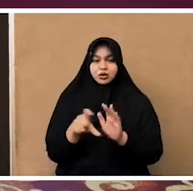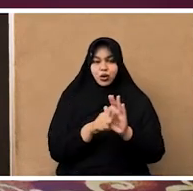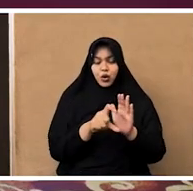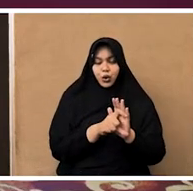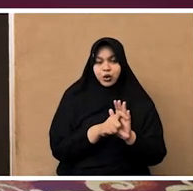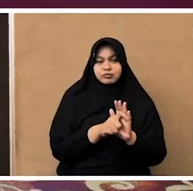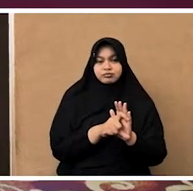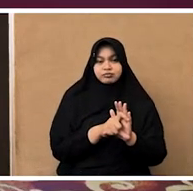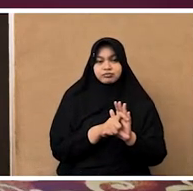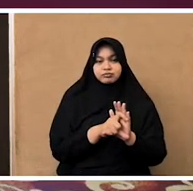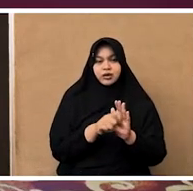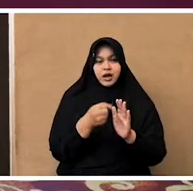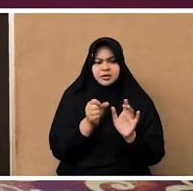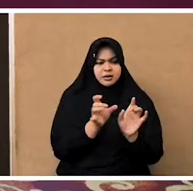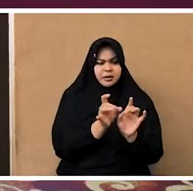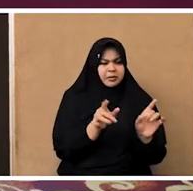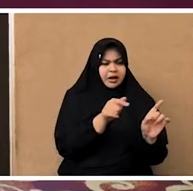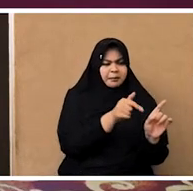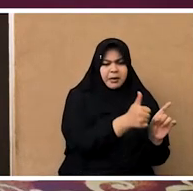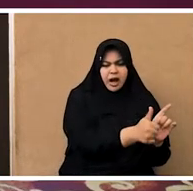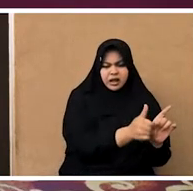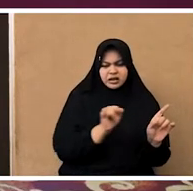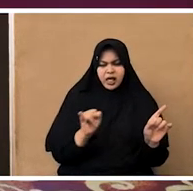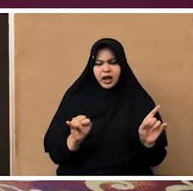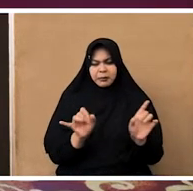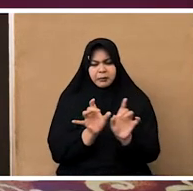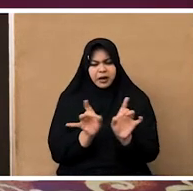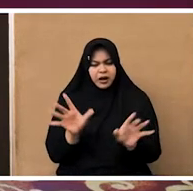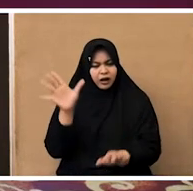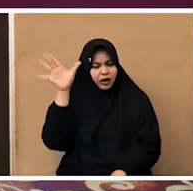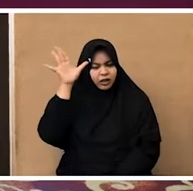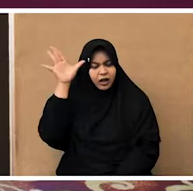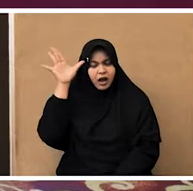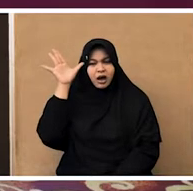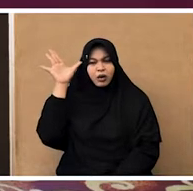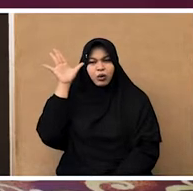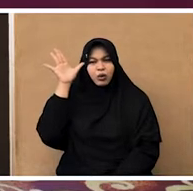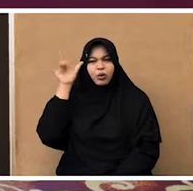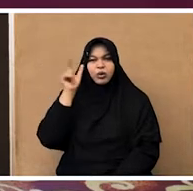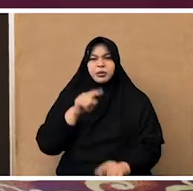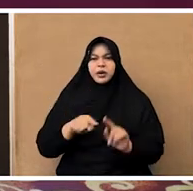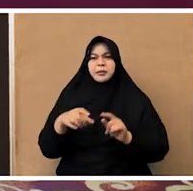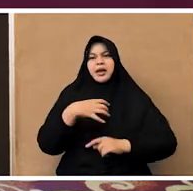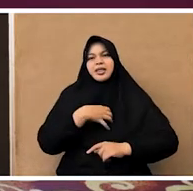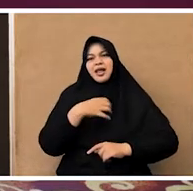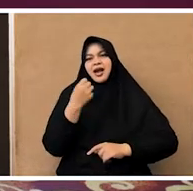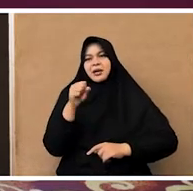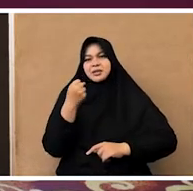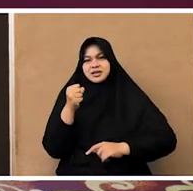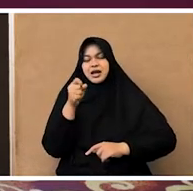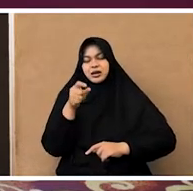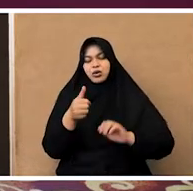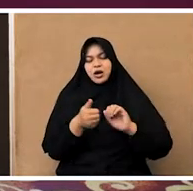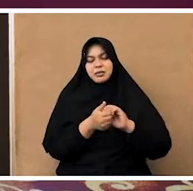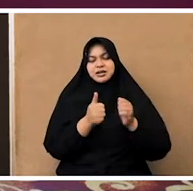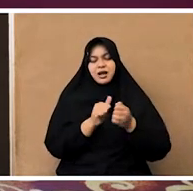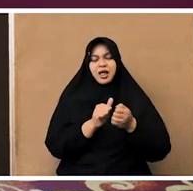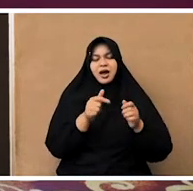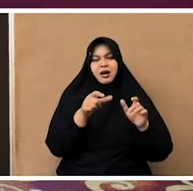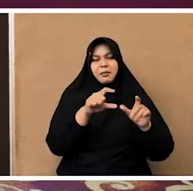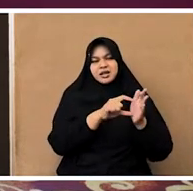memang ya dia tidak bisa membedakan mana baik mana yang buruk kan walaupun dia pintar kan tetap tidak bisa gitu Jadi ini ada masalah pasal ini